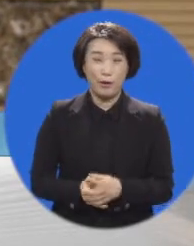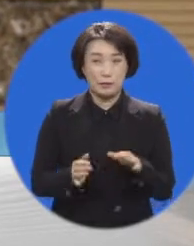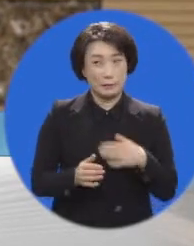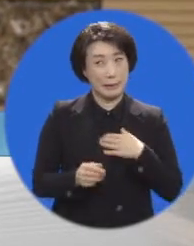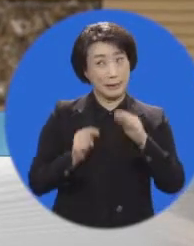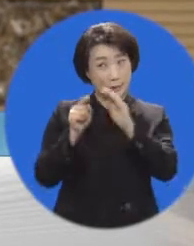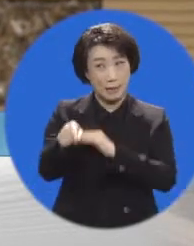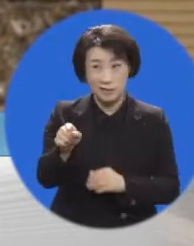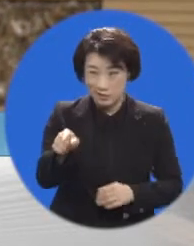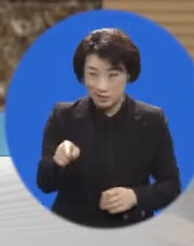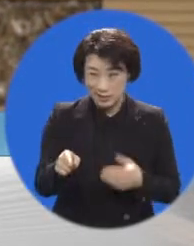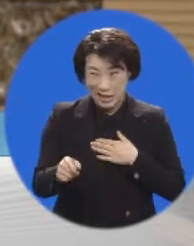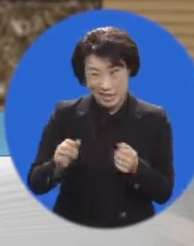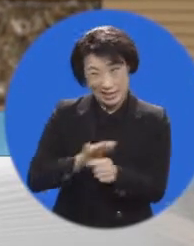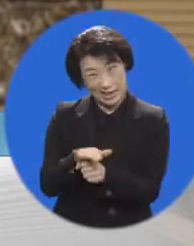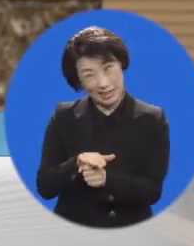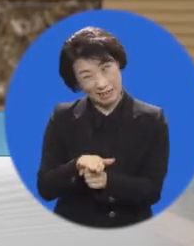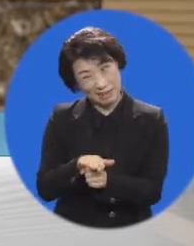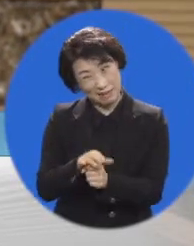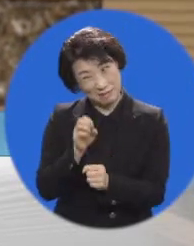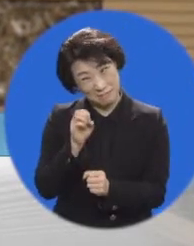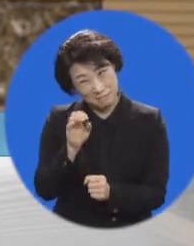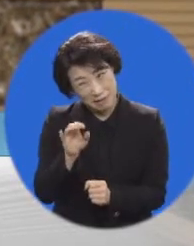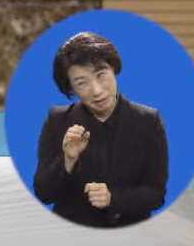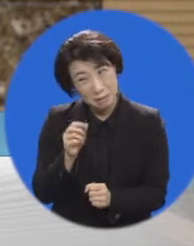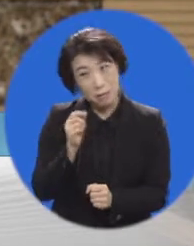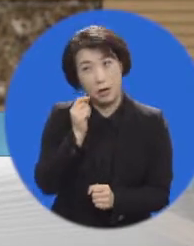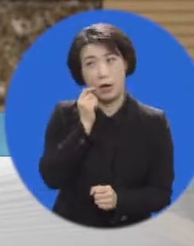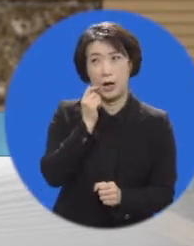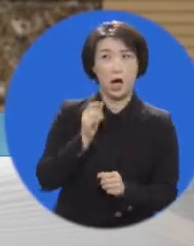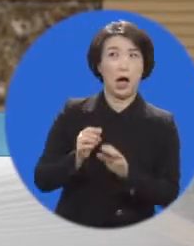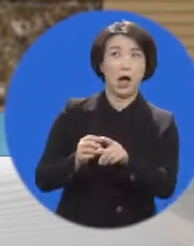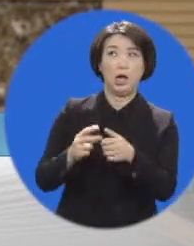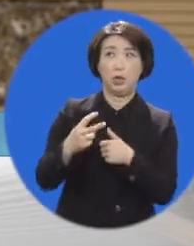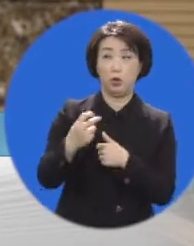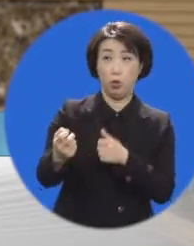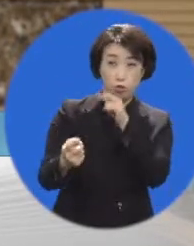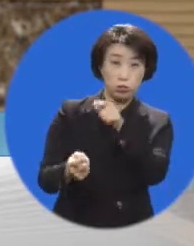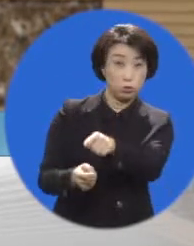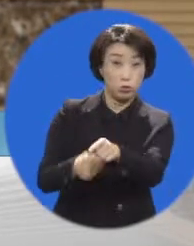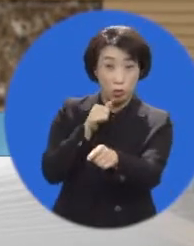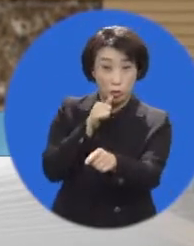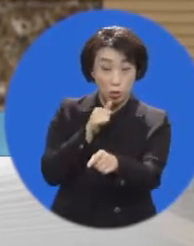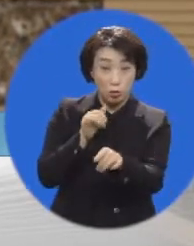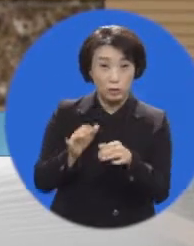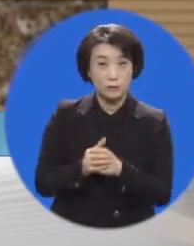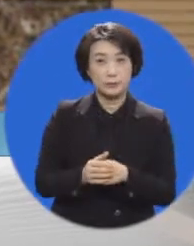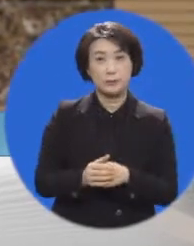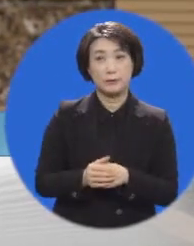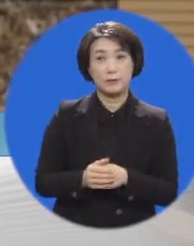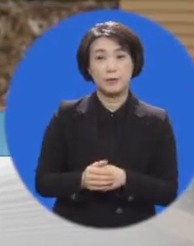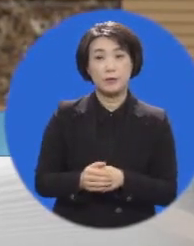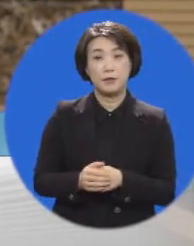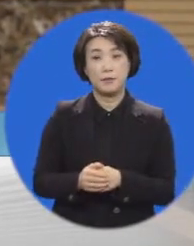가서 내가 너를 사랑한다고 말할 수가 없을 만큼 미워하는 사람이 있잖아요. 그런